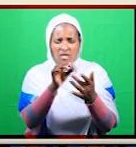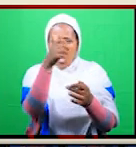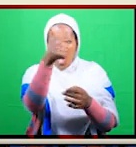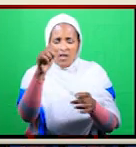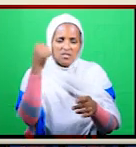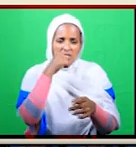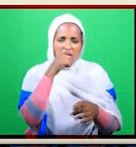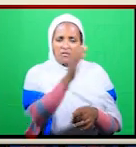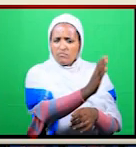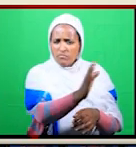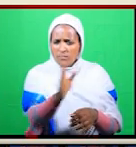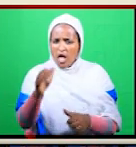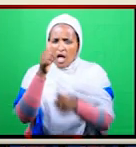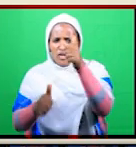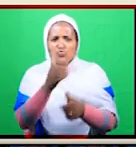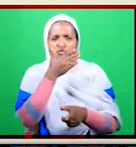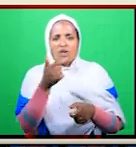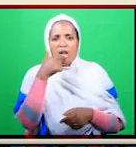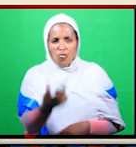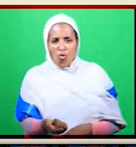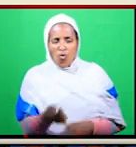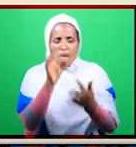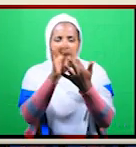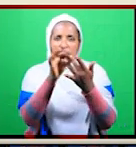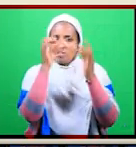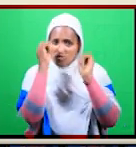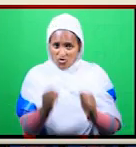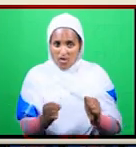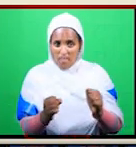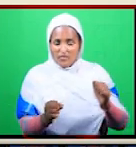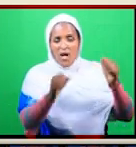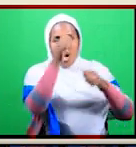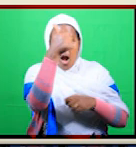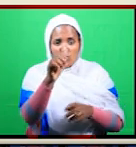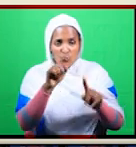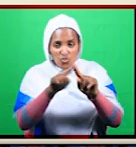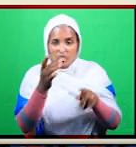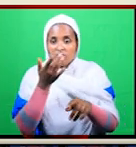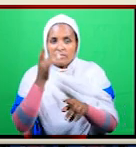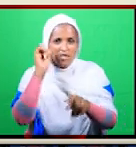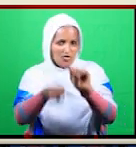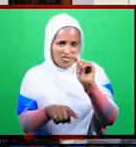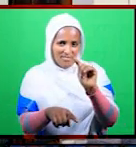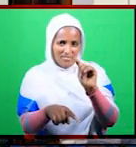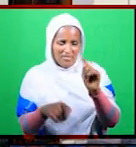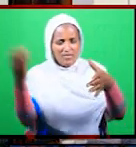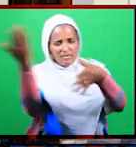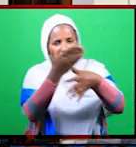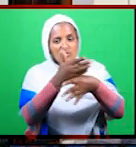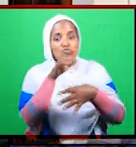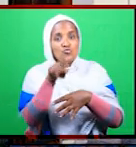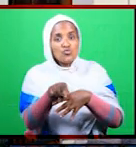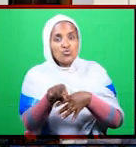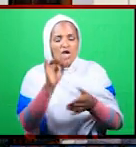የትኛዋ ትሻለኛለች ብሎ መምረጥ ይችላል። 10ን መቅመስ ግን አይችልም። የሚከለከለው እሱ ነው። ጨው አይደሉም፣ ስኳር